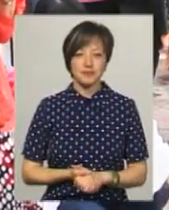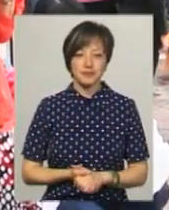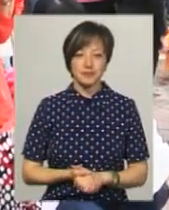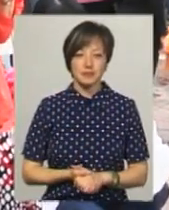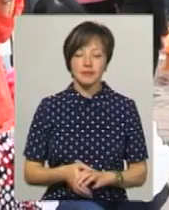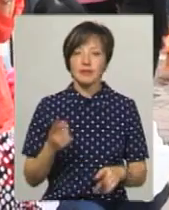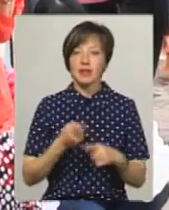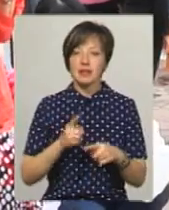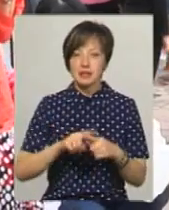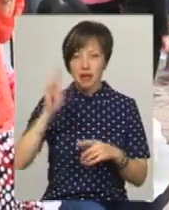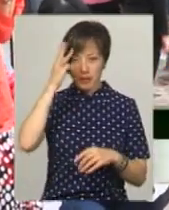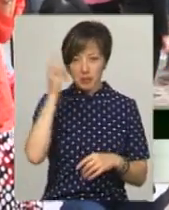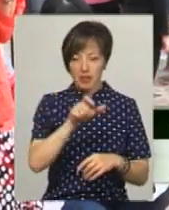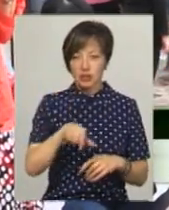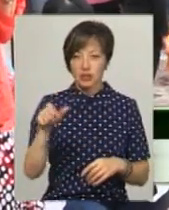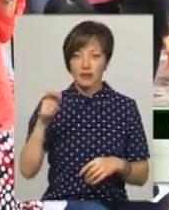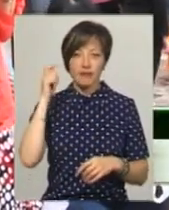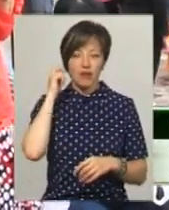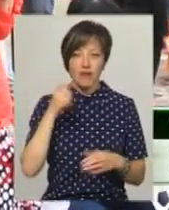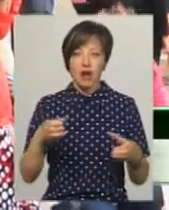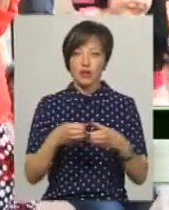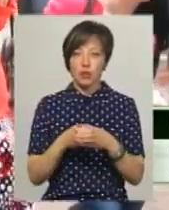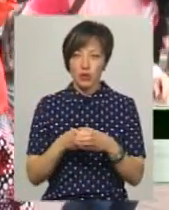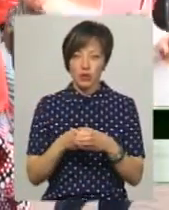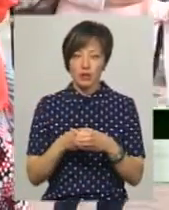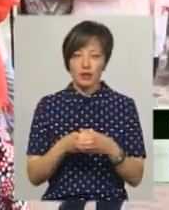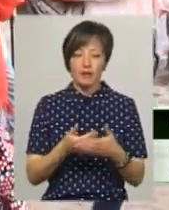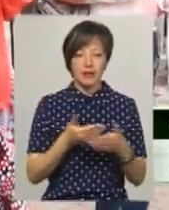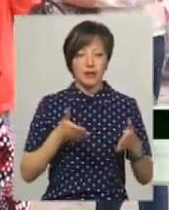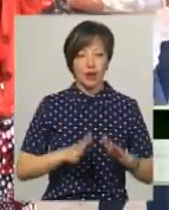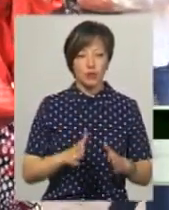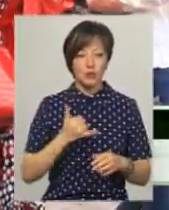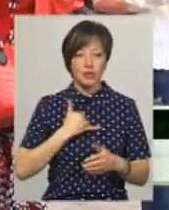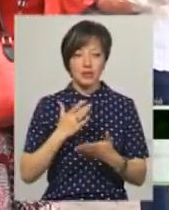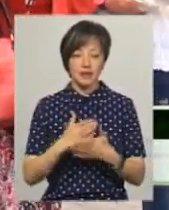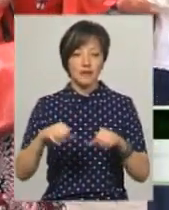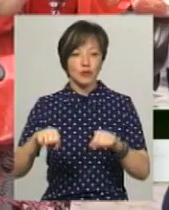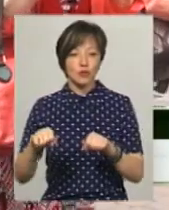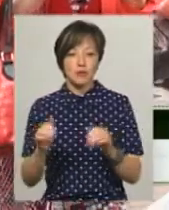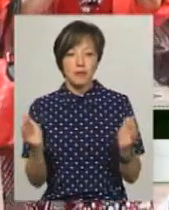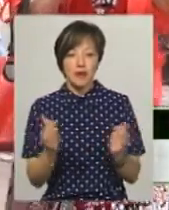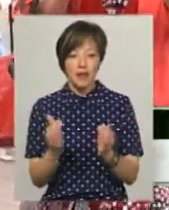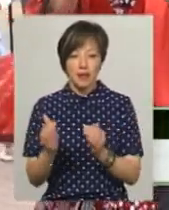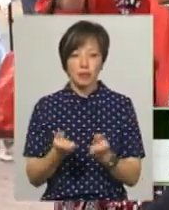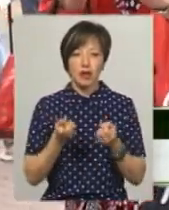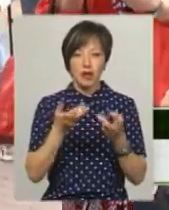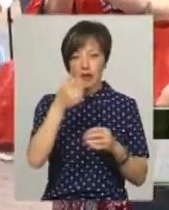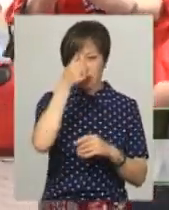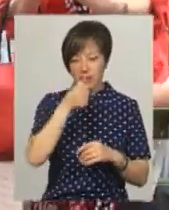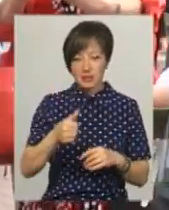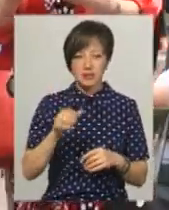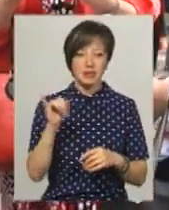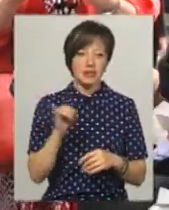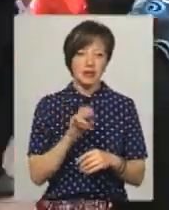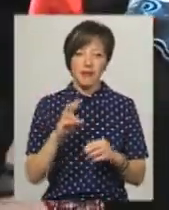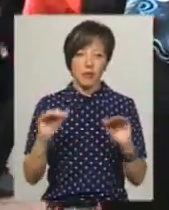Це хмельничани, вікова категорія, від народження в нас є в візочках зовсім маленькі, по кілька місяців, і